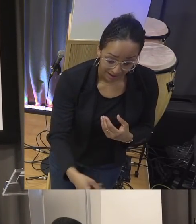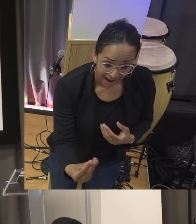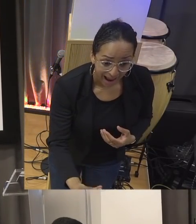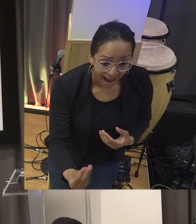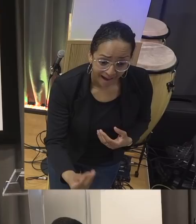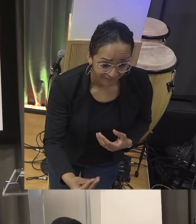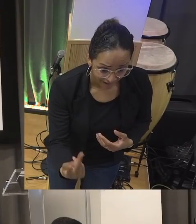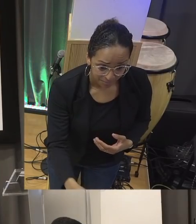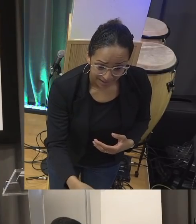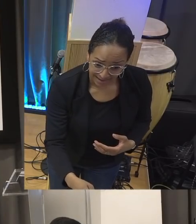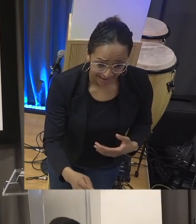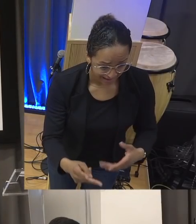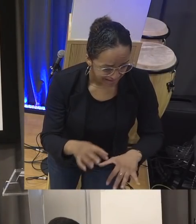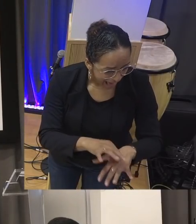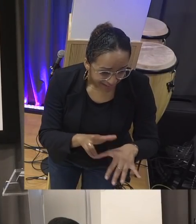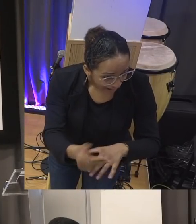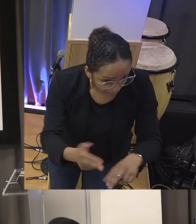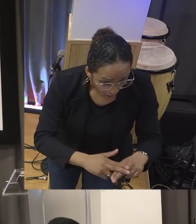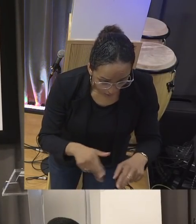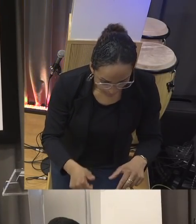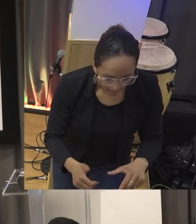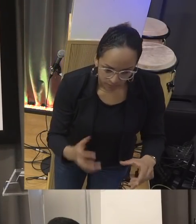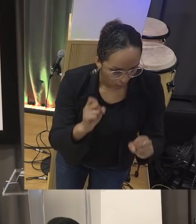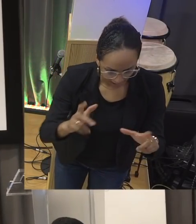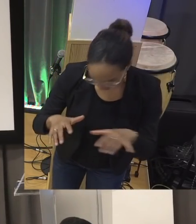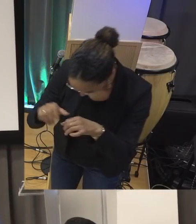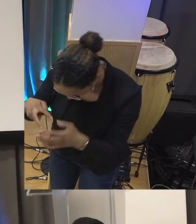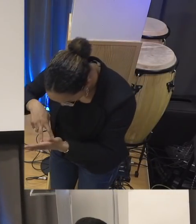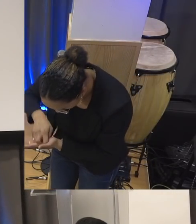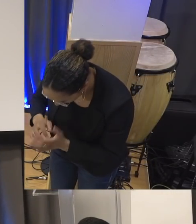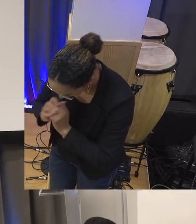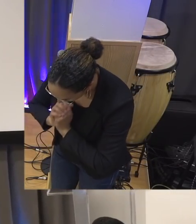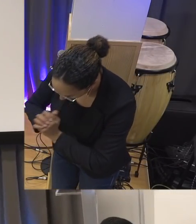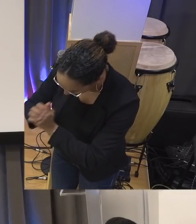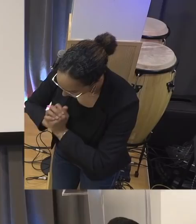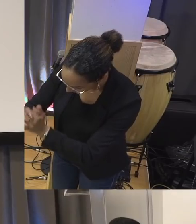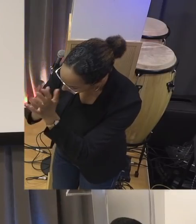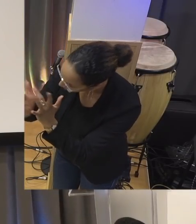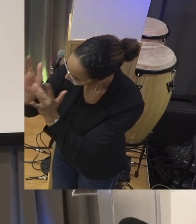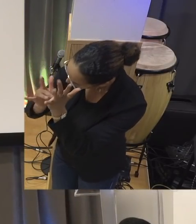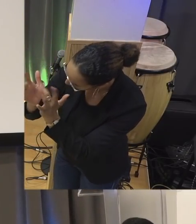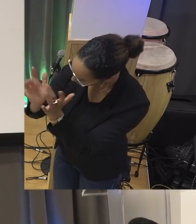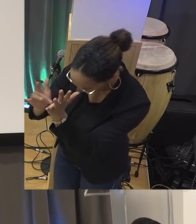guérie. Dieu, il est capable d'aller chercher un individu où toi, tu n'y crois plus.